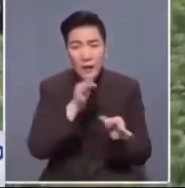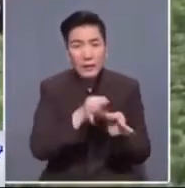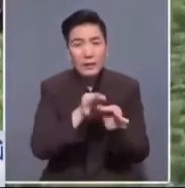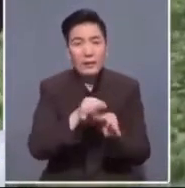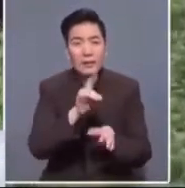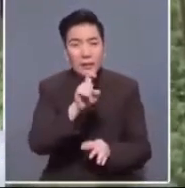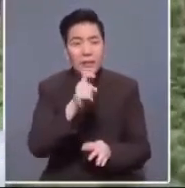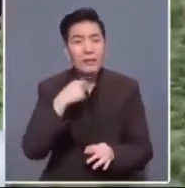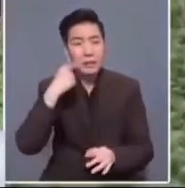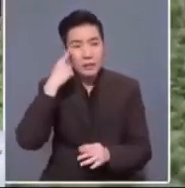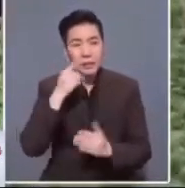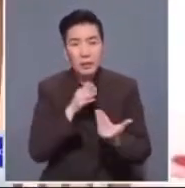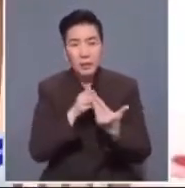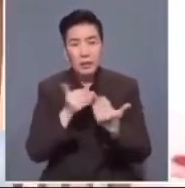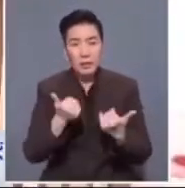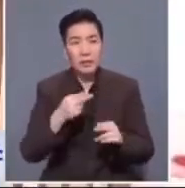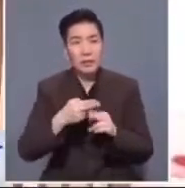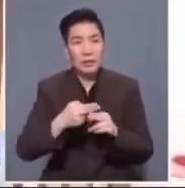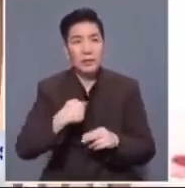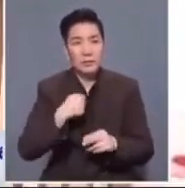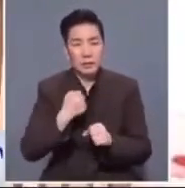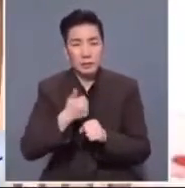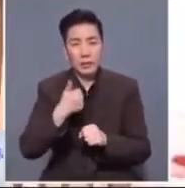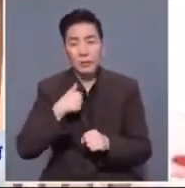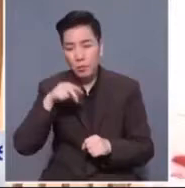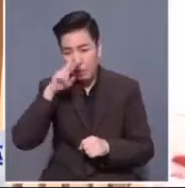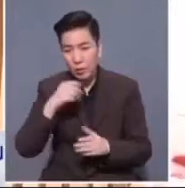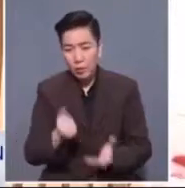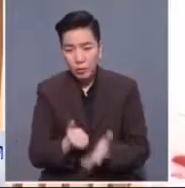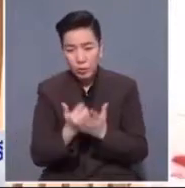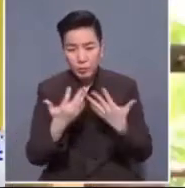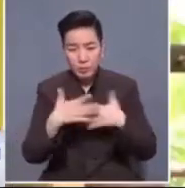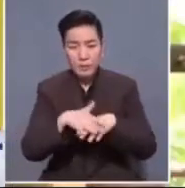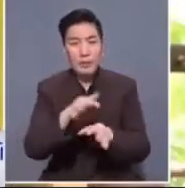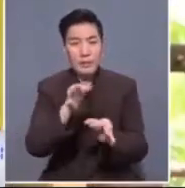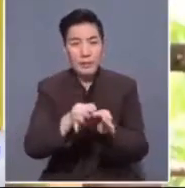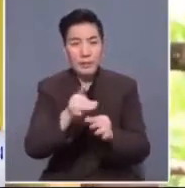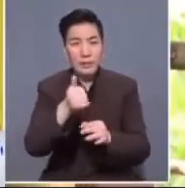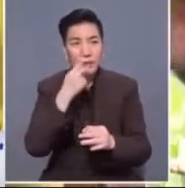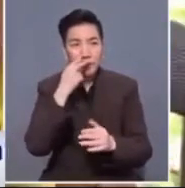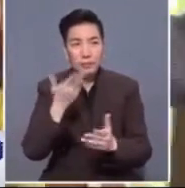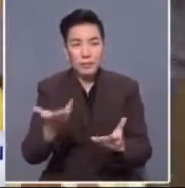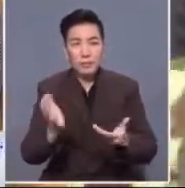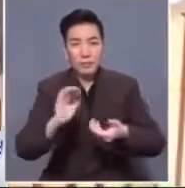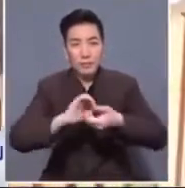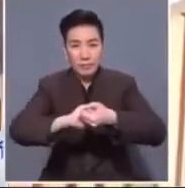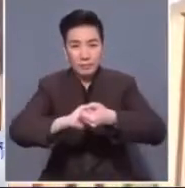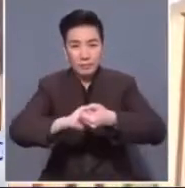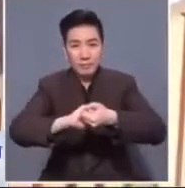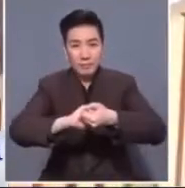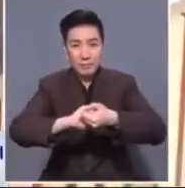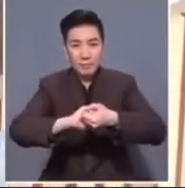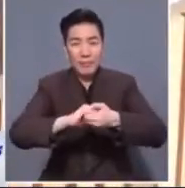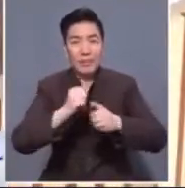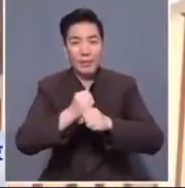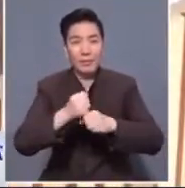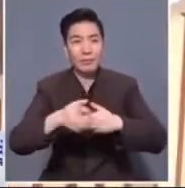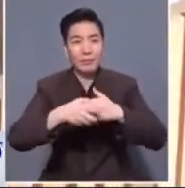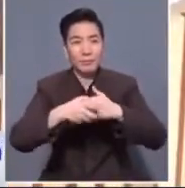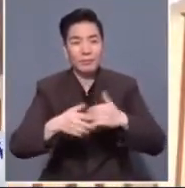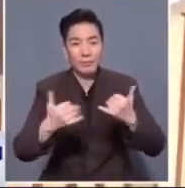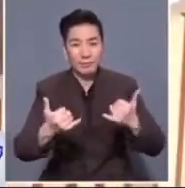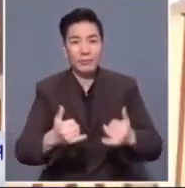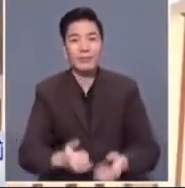ได้ก็สามารถที่ติดต่อที่ทองเฉลิมได้แล้วเดี๋ยวผมจะช่วยประสานงานให ้โอเคค่ะจับมือกันนะคะพันธสัญญาระหว่างกัน ว้